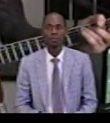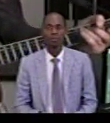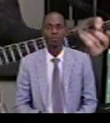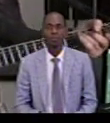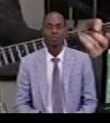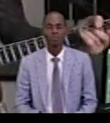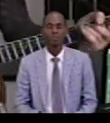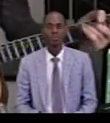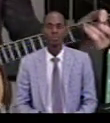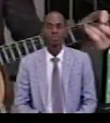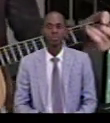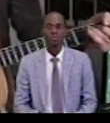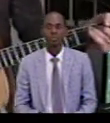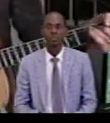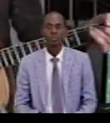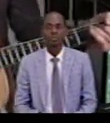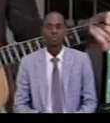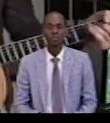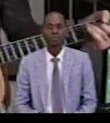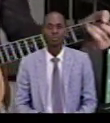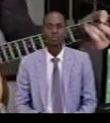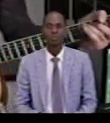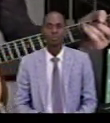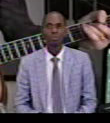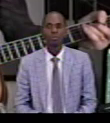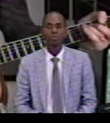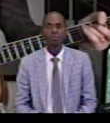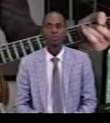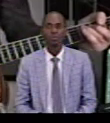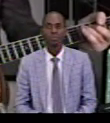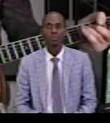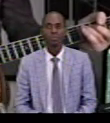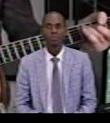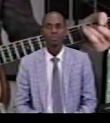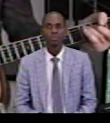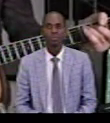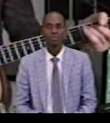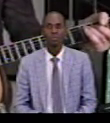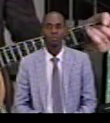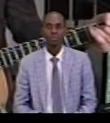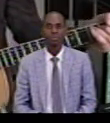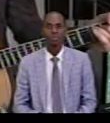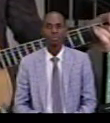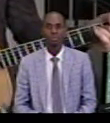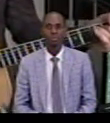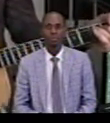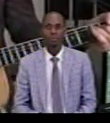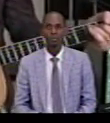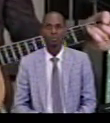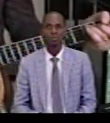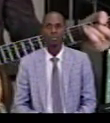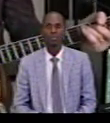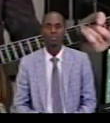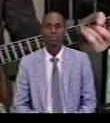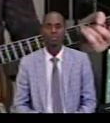est Luc Gingras. À mes côtés, Ryan Baxter. Nous sommes honorés d'être avec vous pour louer le roi des rois. Est-ce